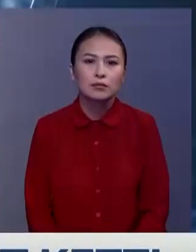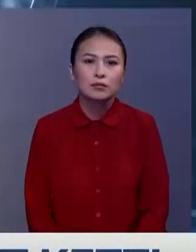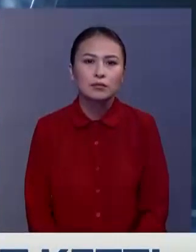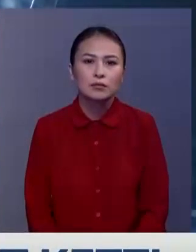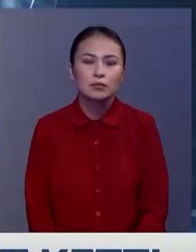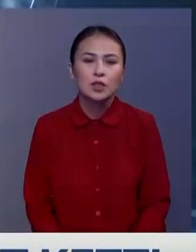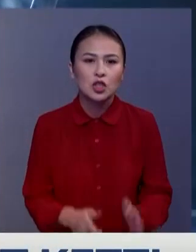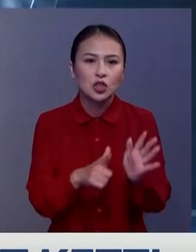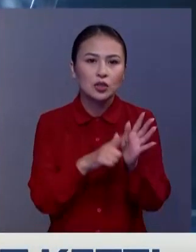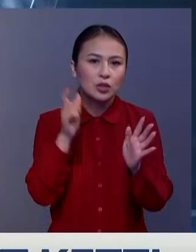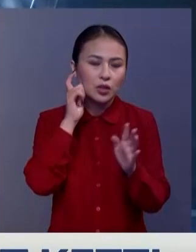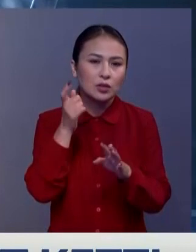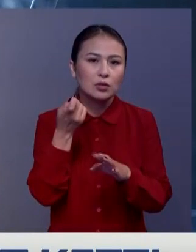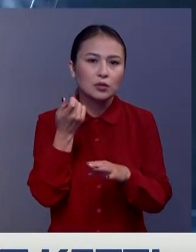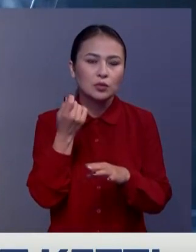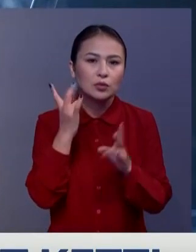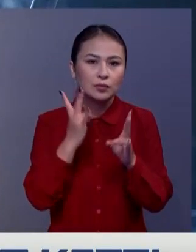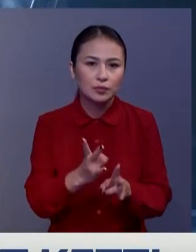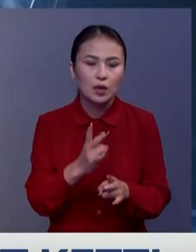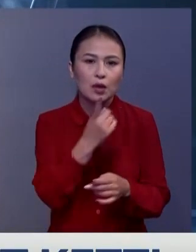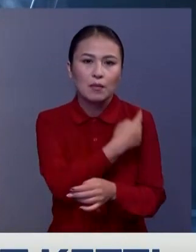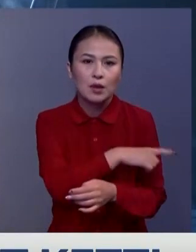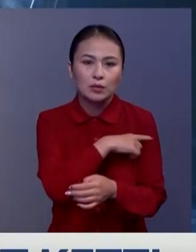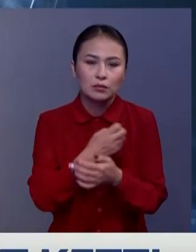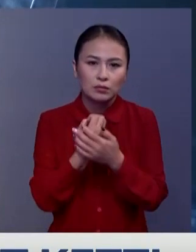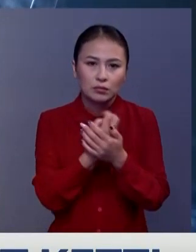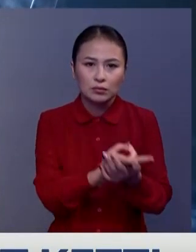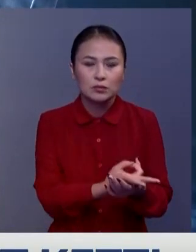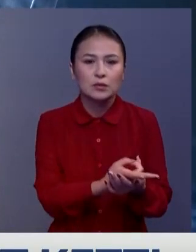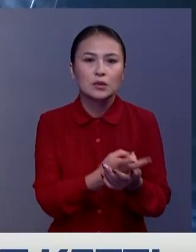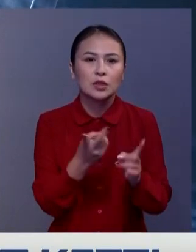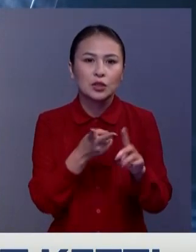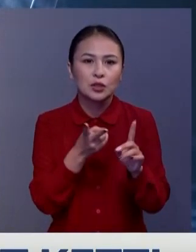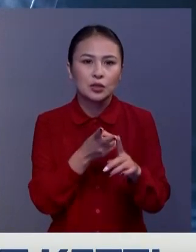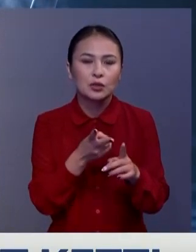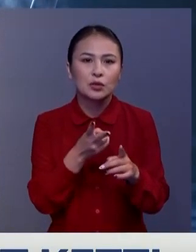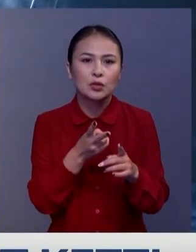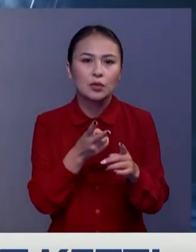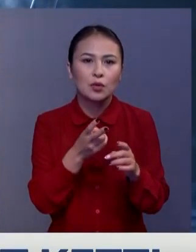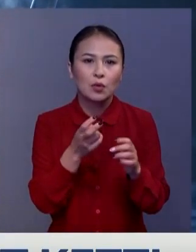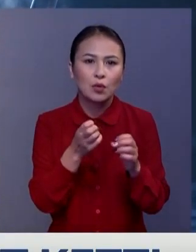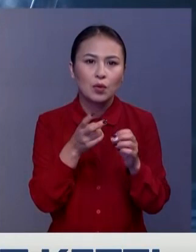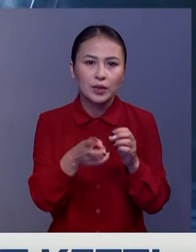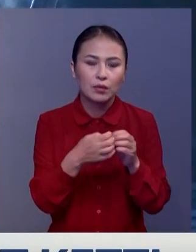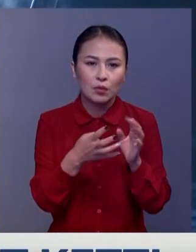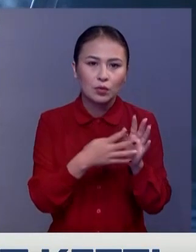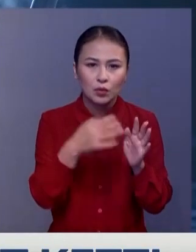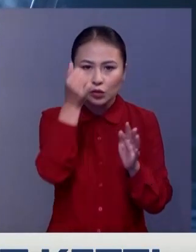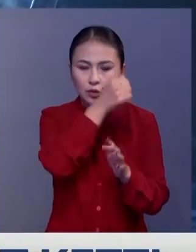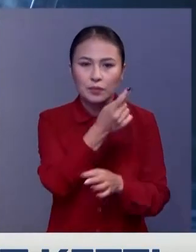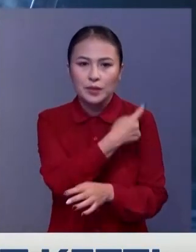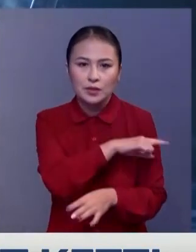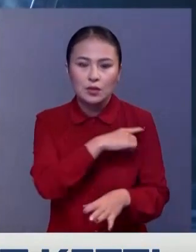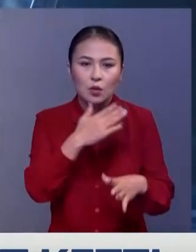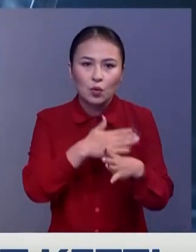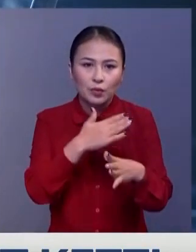7 жасар бала алған жарақатының салдарынан балалар ауруханасына жеткізілді. Екінші, 2019 жылы туылған бала медициналық